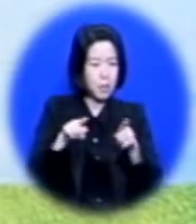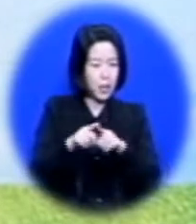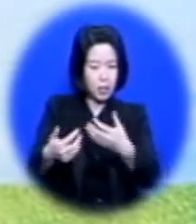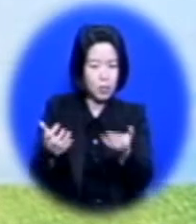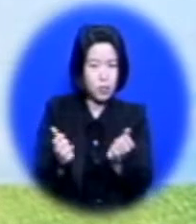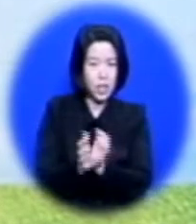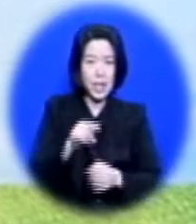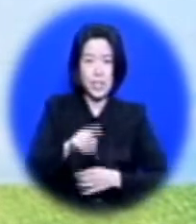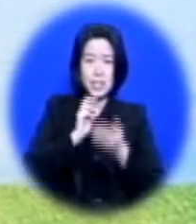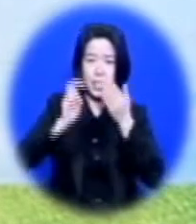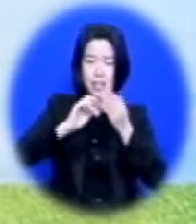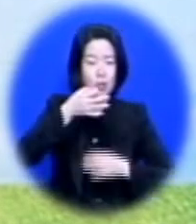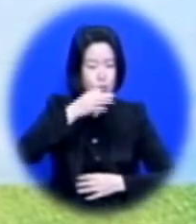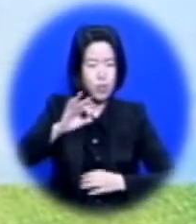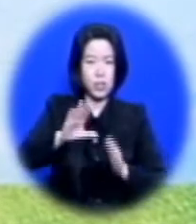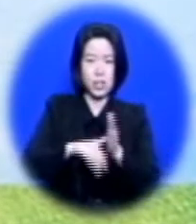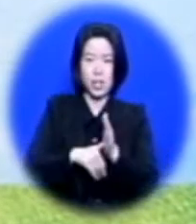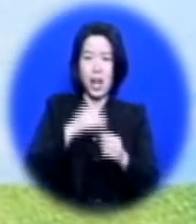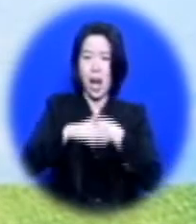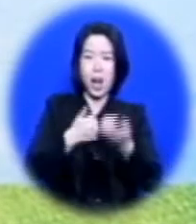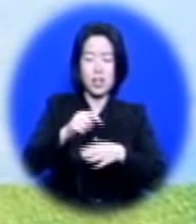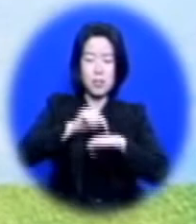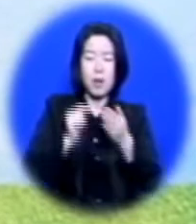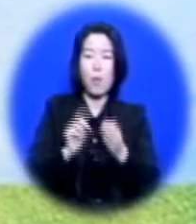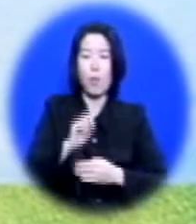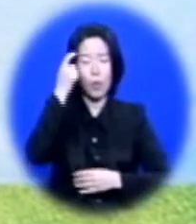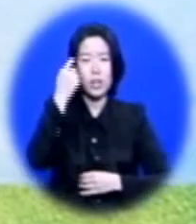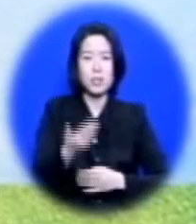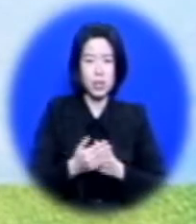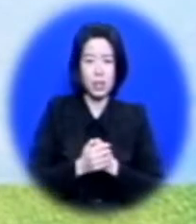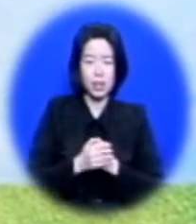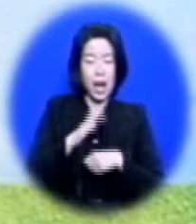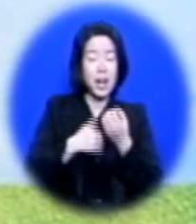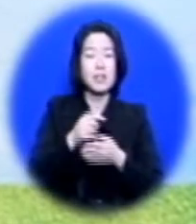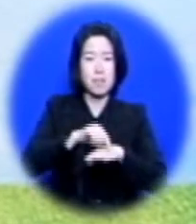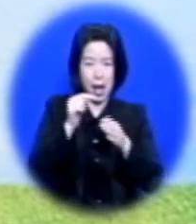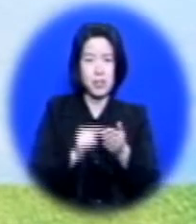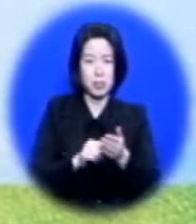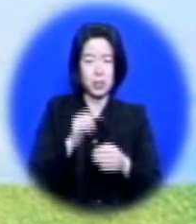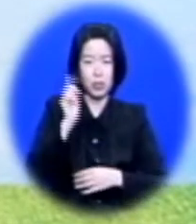이 찬양을 부를 때에 하나님의 마음은 어떻게 써요 하나님의 마음